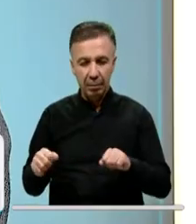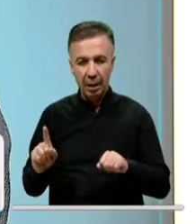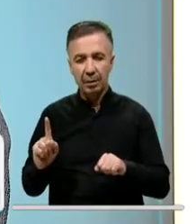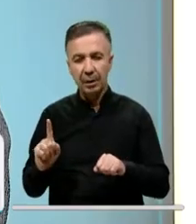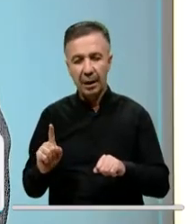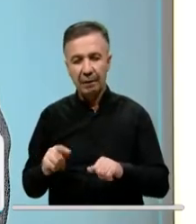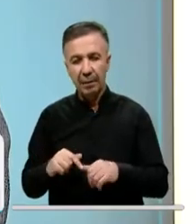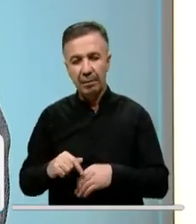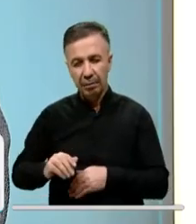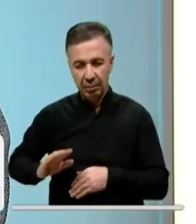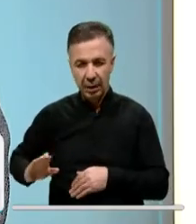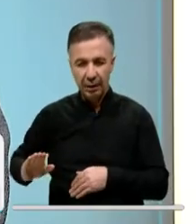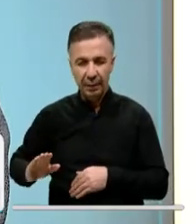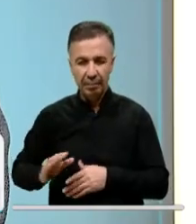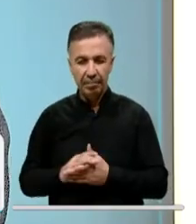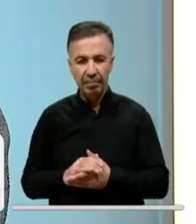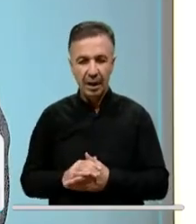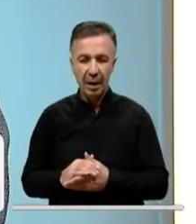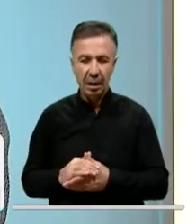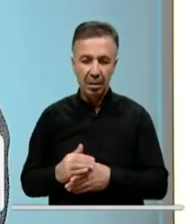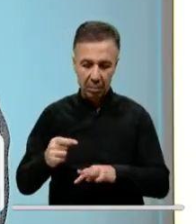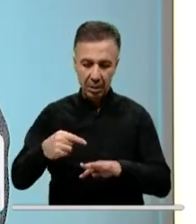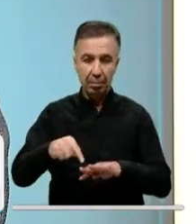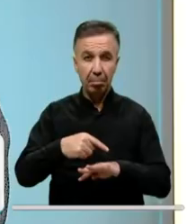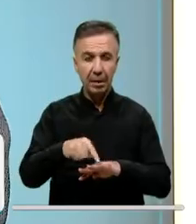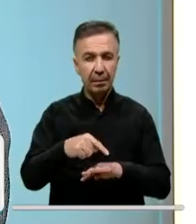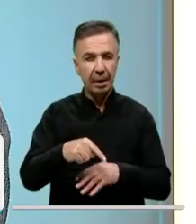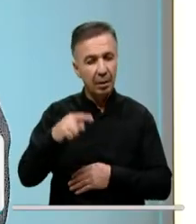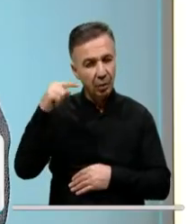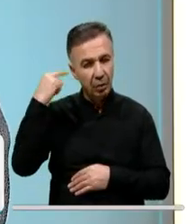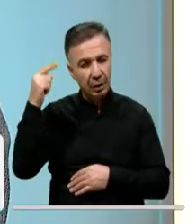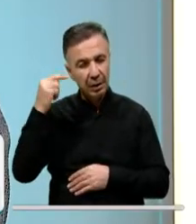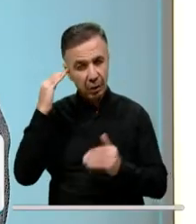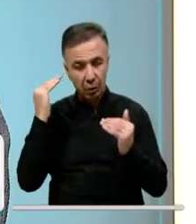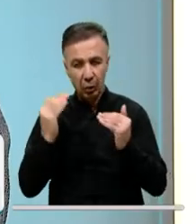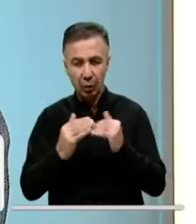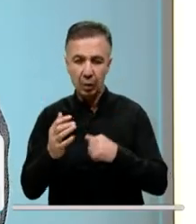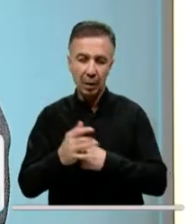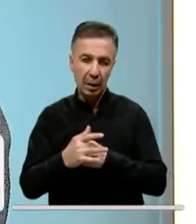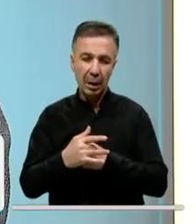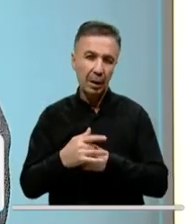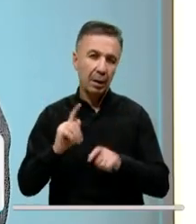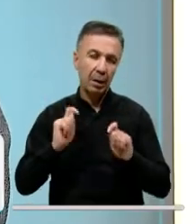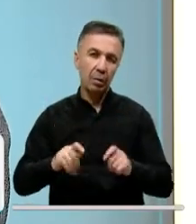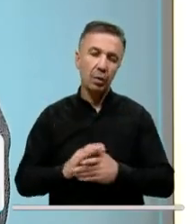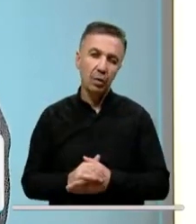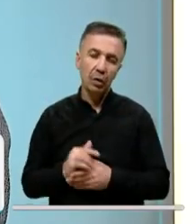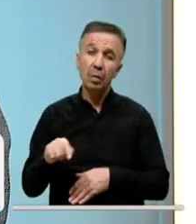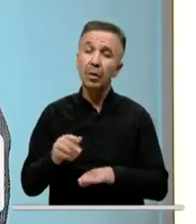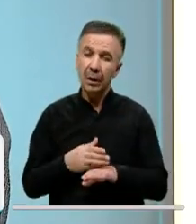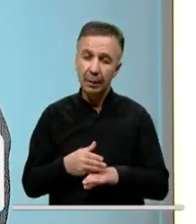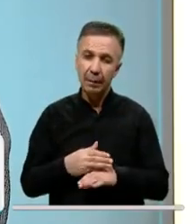Azam'ın talebeleri dahil olmak üzere görüşleriyle amel ediyoruz. Yani bir onları problem yok. Taklit ediyoruz. Ondan